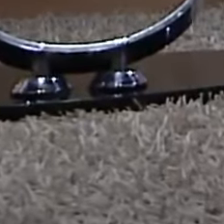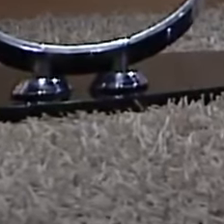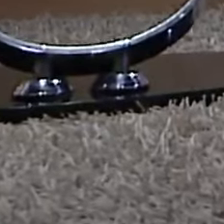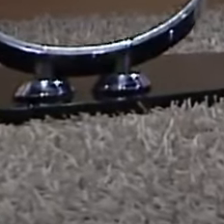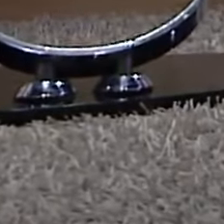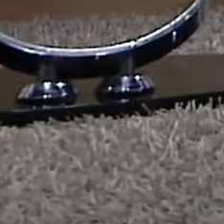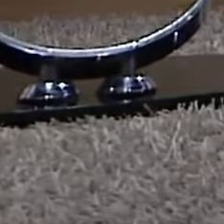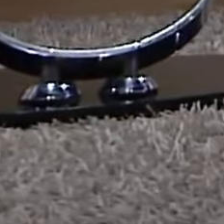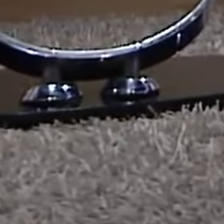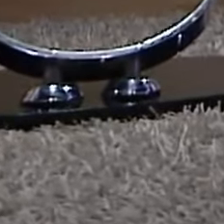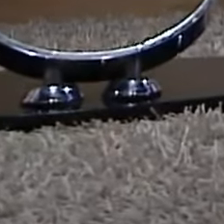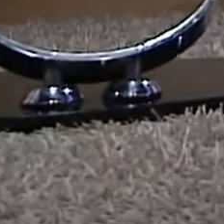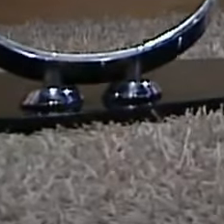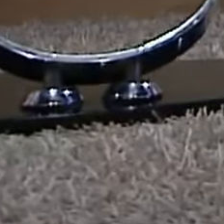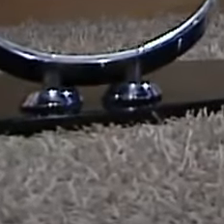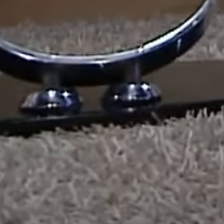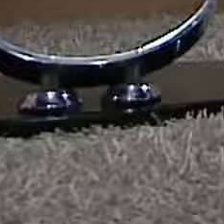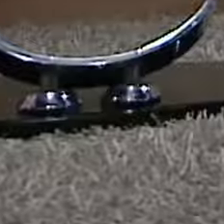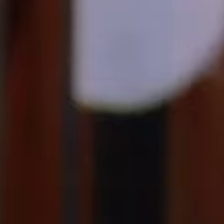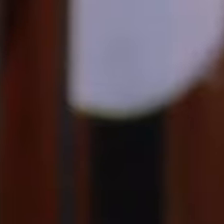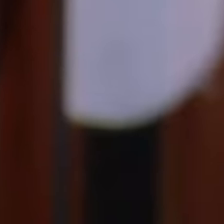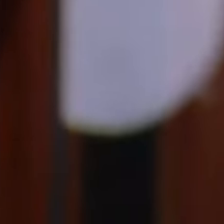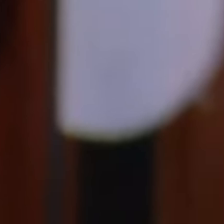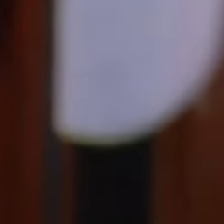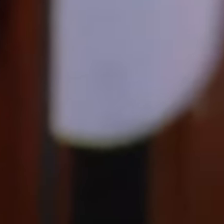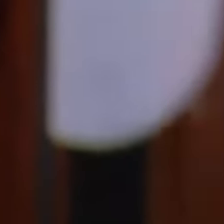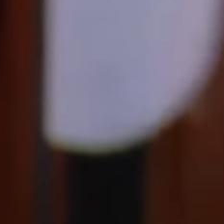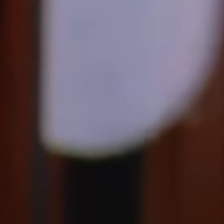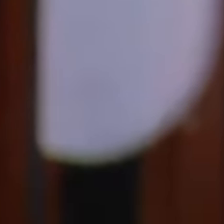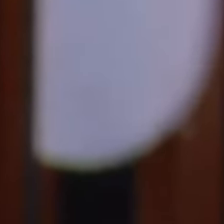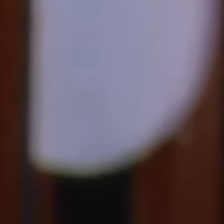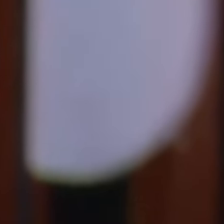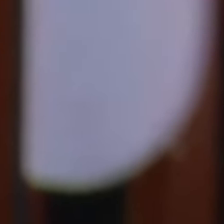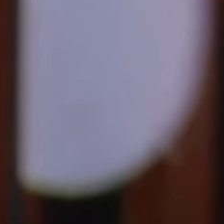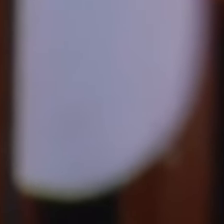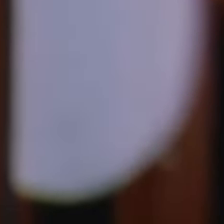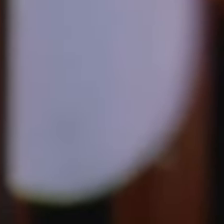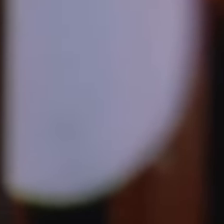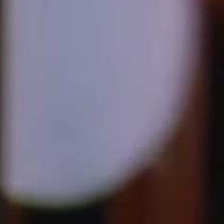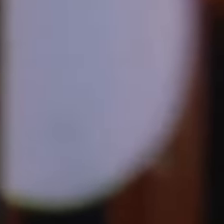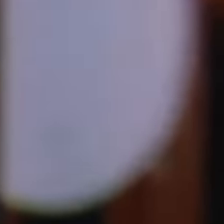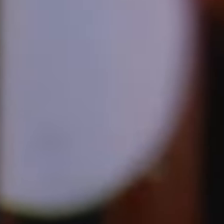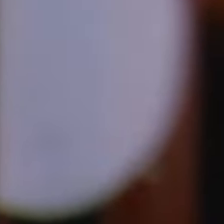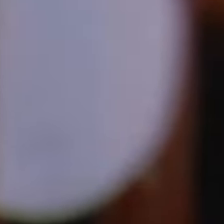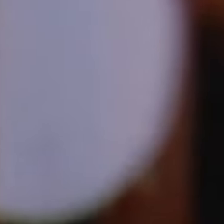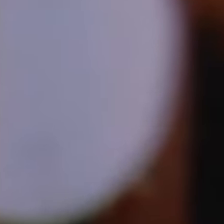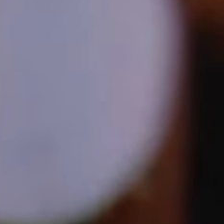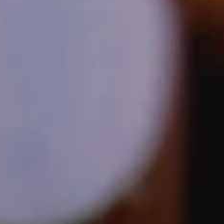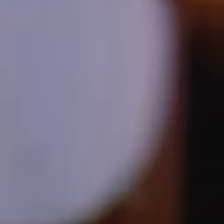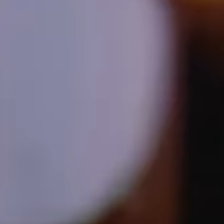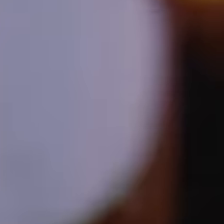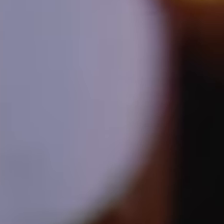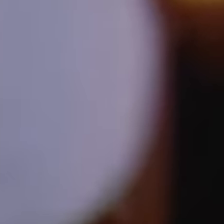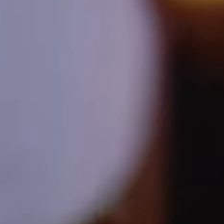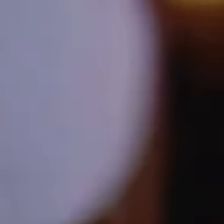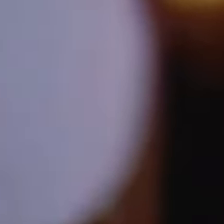ومحليها رب القدرة ببارك فيها ليلة حلوة